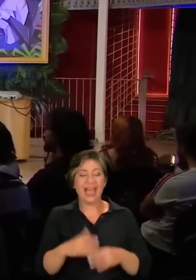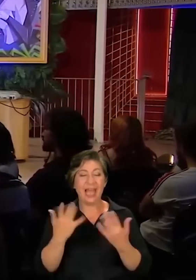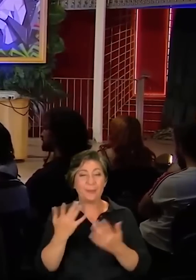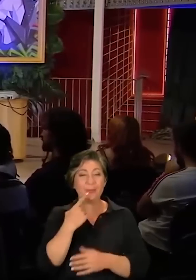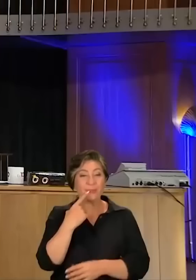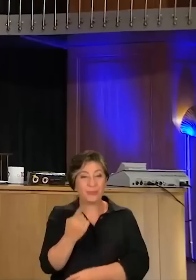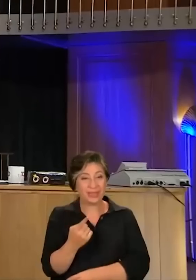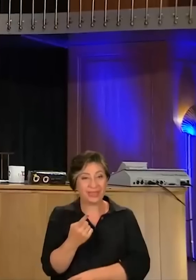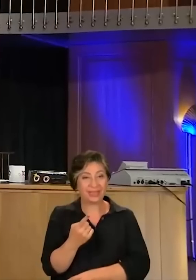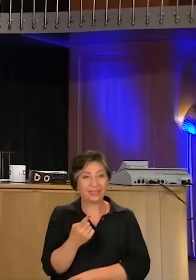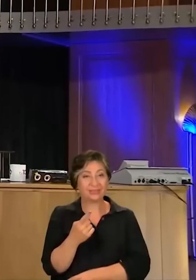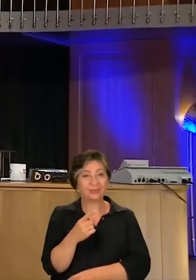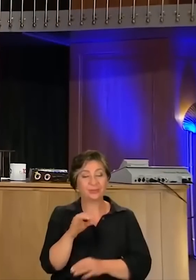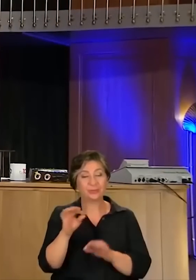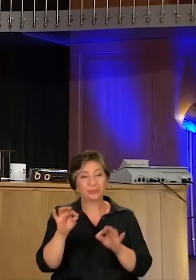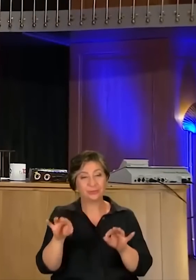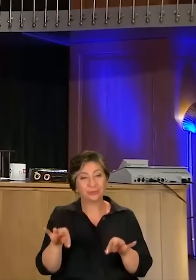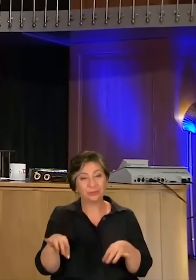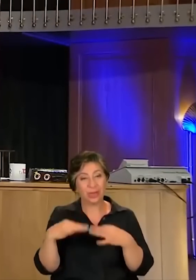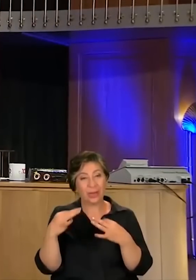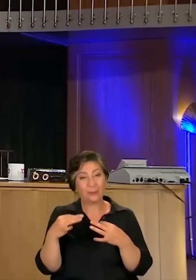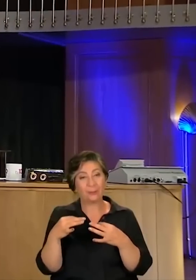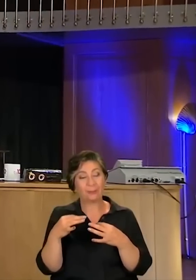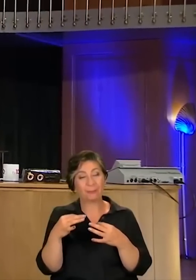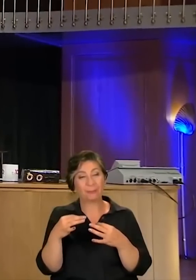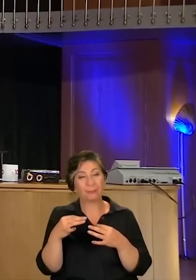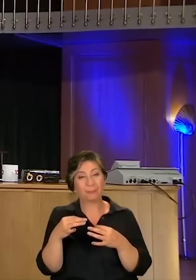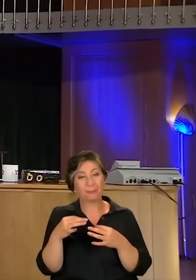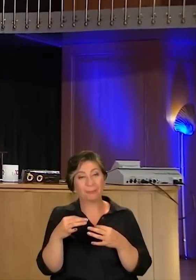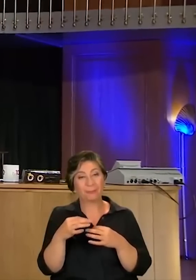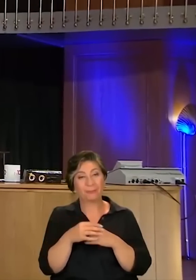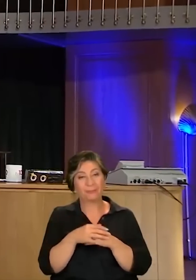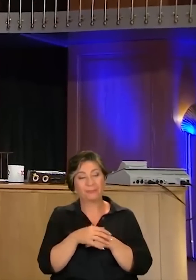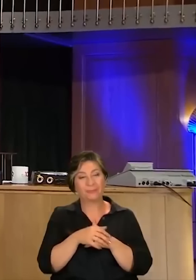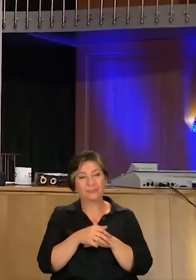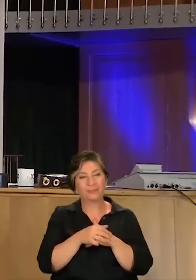Ama diyor ki sonra, çorap diyor.